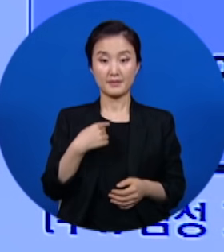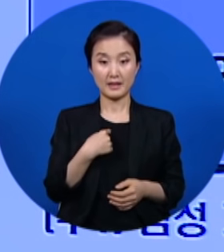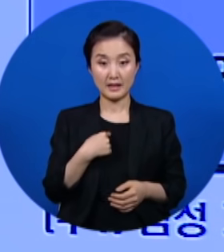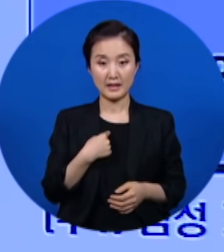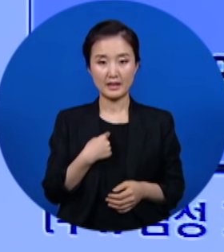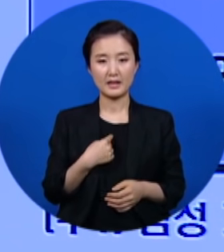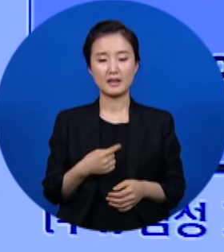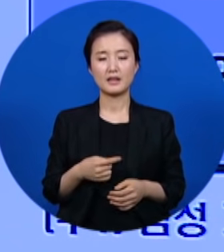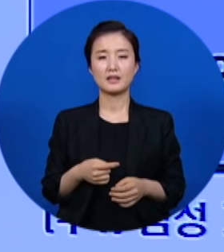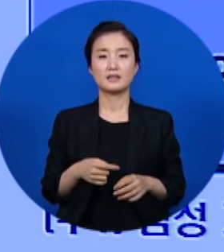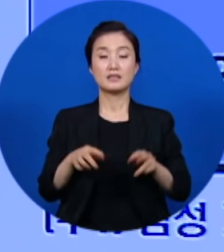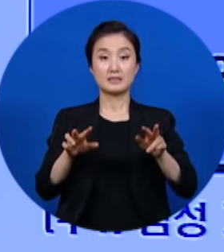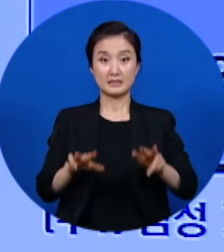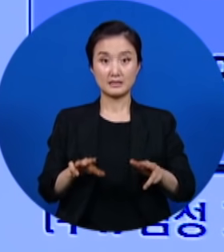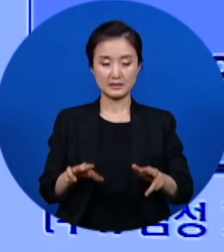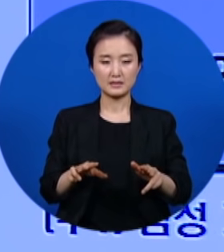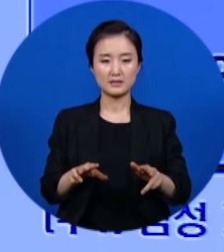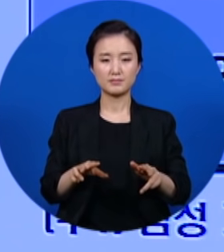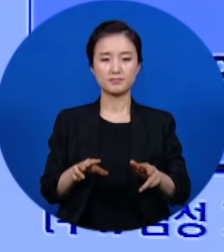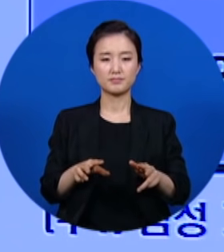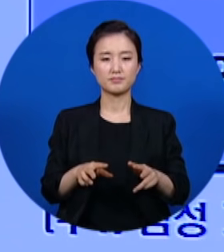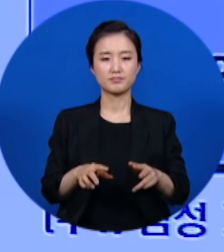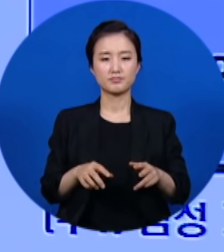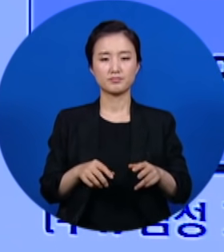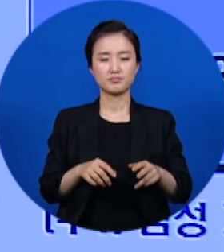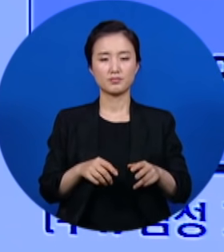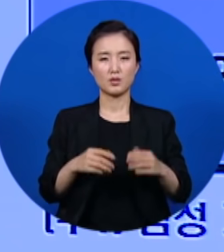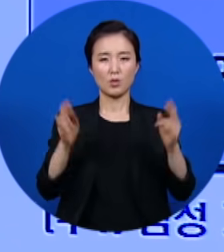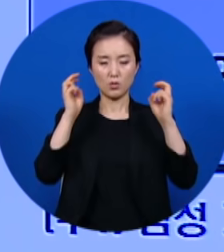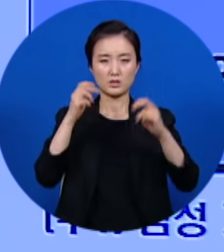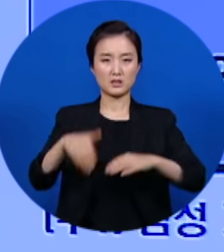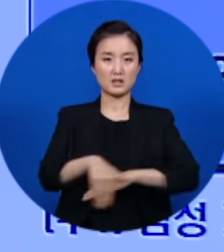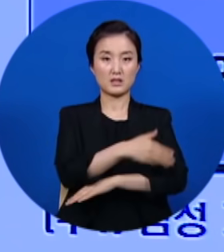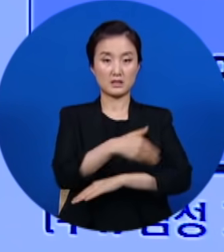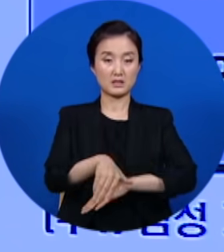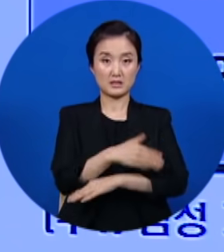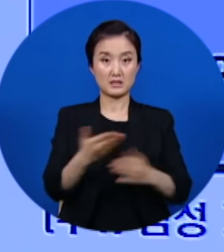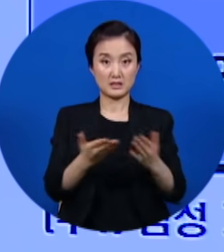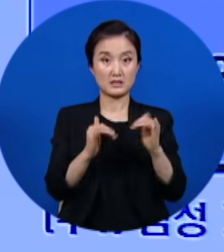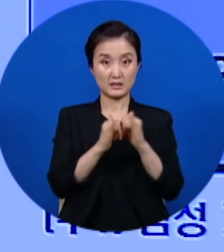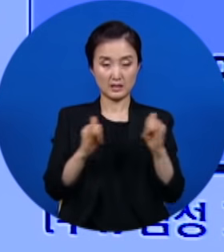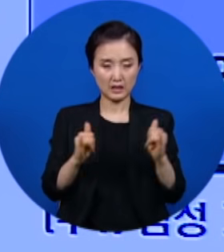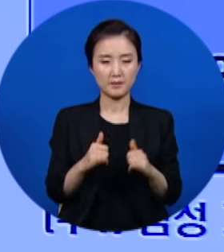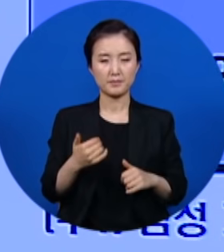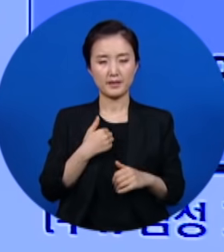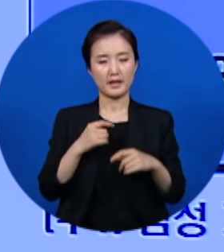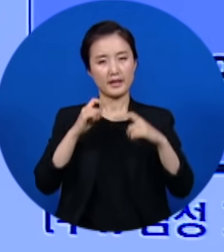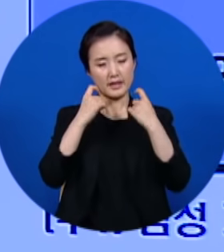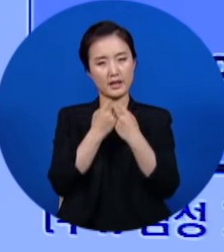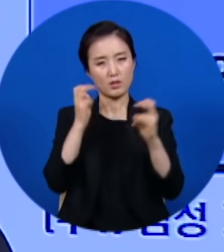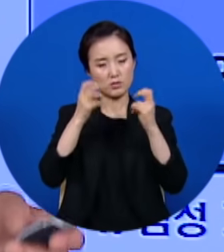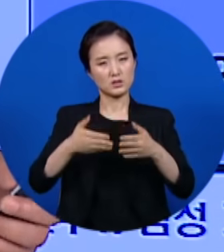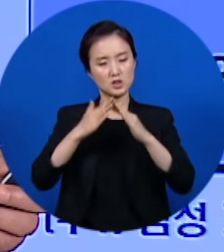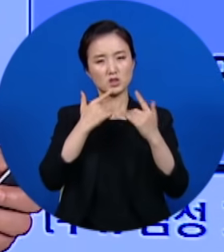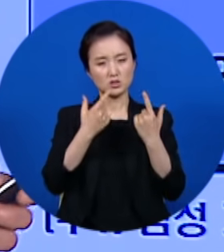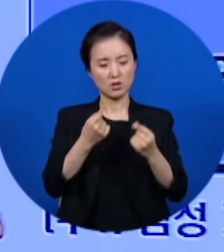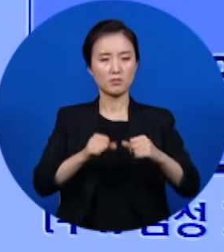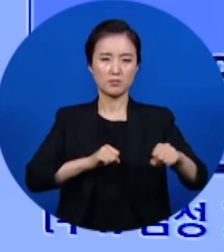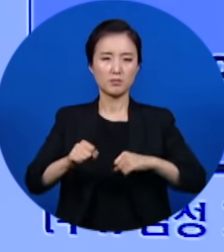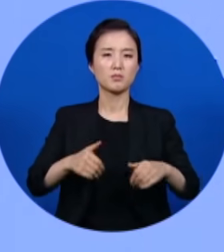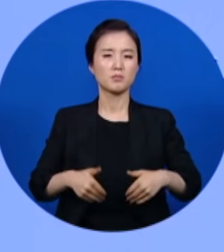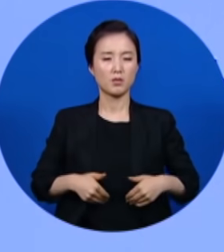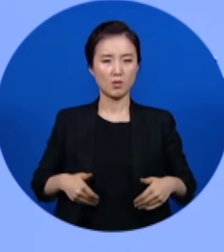셀러리맨 도 자영업자와 똑같은 마음으로 뜨지 않으면 된다 저는 정말로 같다고 생각합니다 쓰지 금요